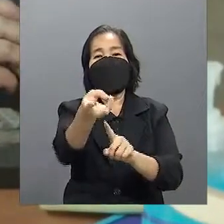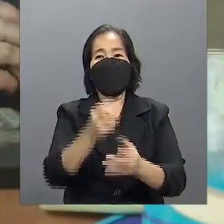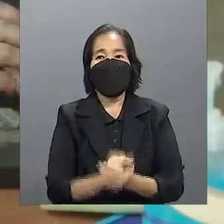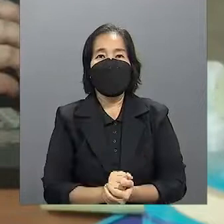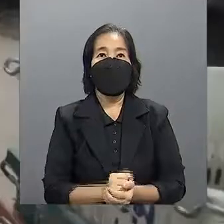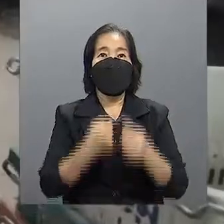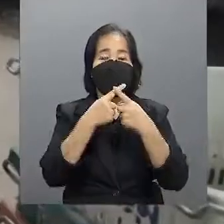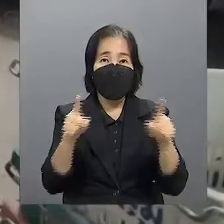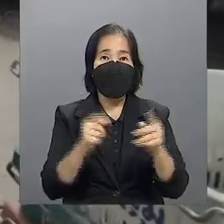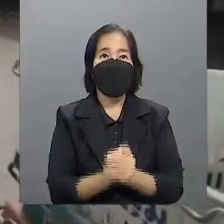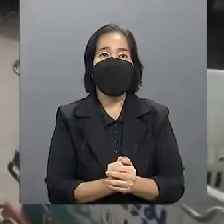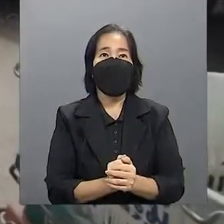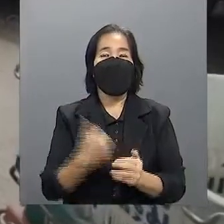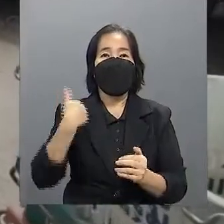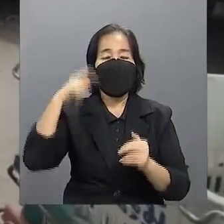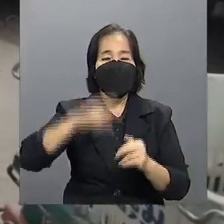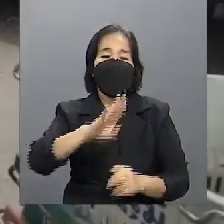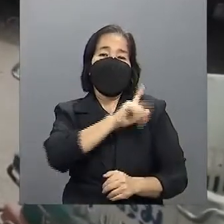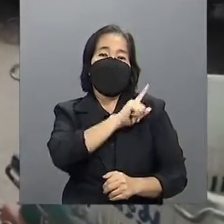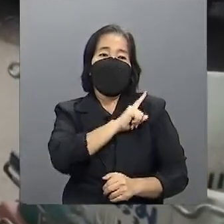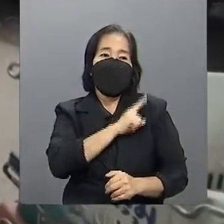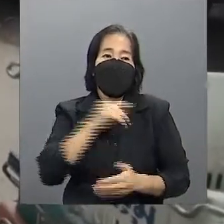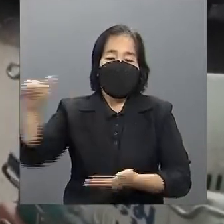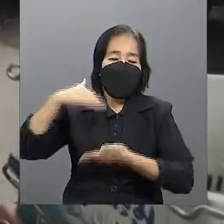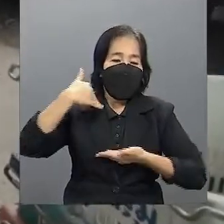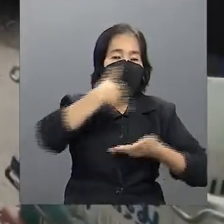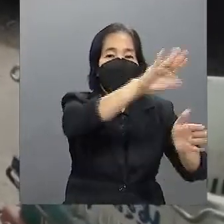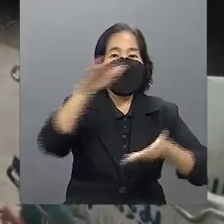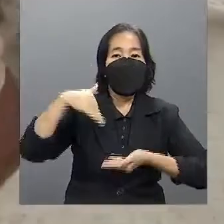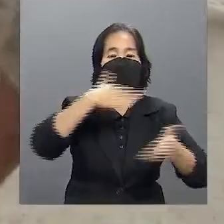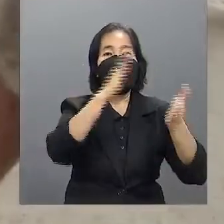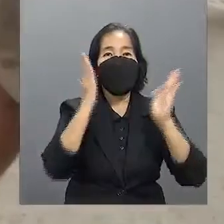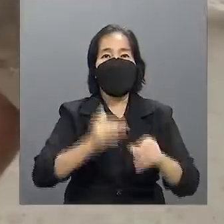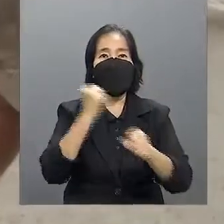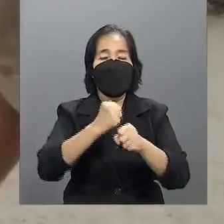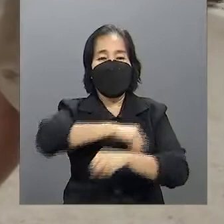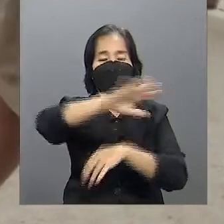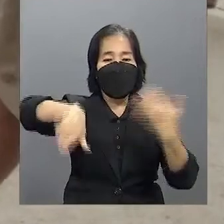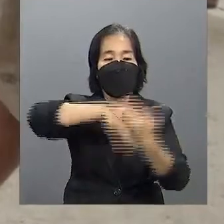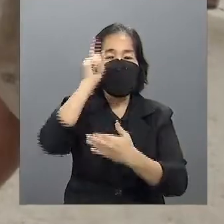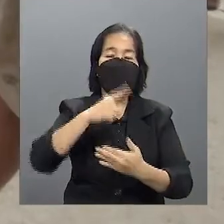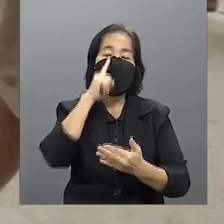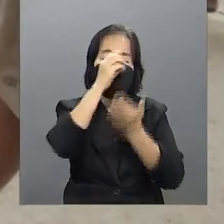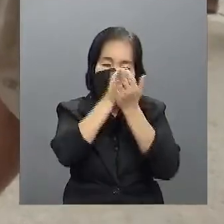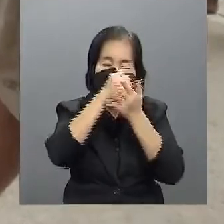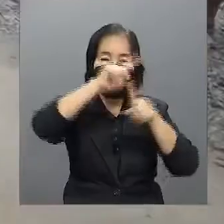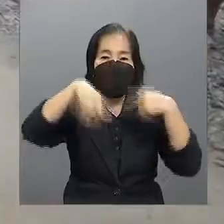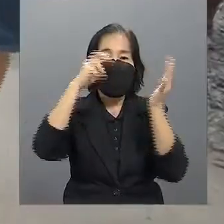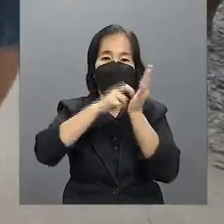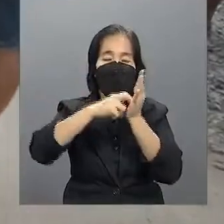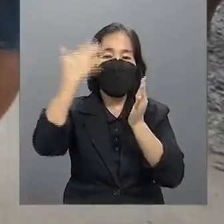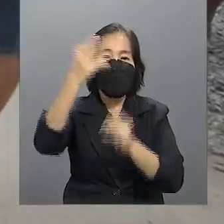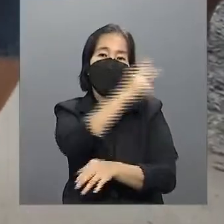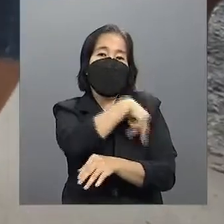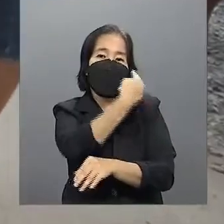งต้องเพิ่มค่าใช้จ่ายจากการนำคนงานทุกคนเข้าผ่านการคัดกรองขอรับใบรับรองจากโรงพยาบาลรวมถึง